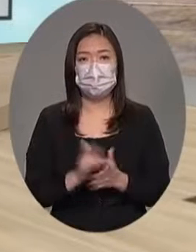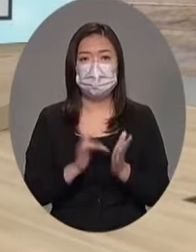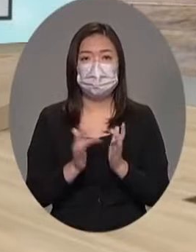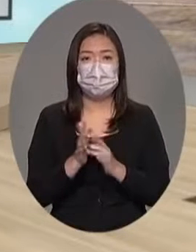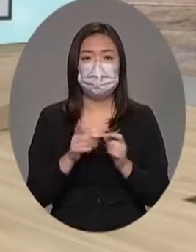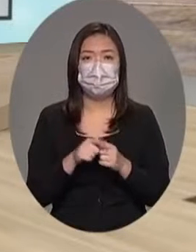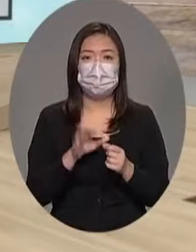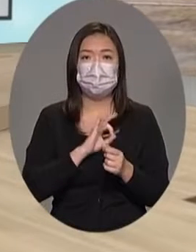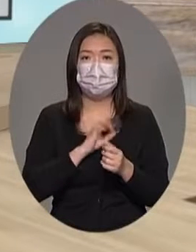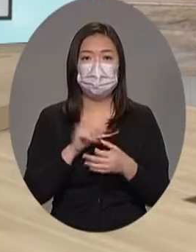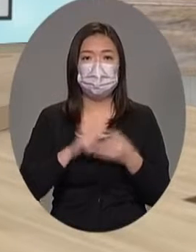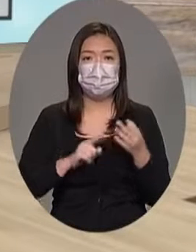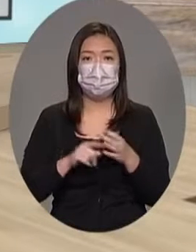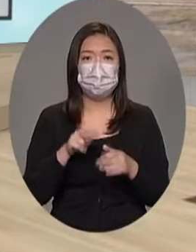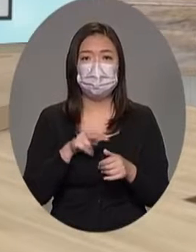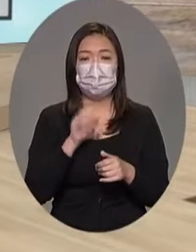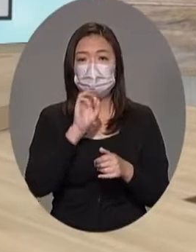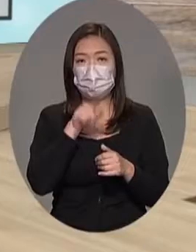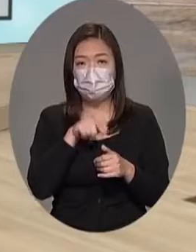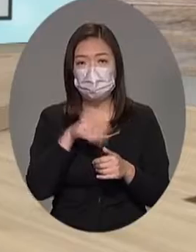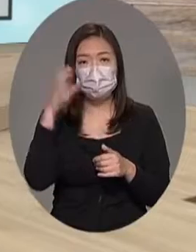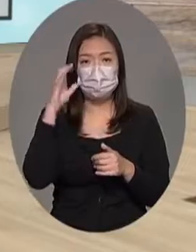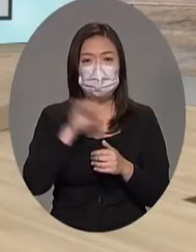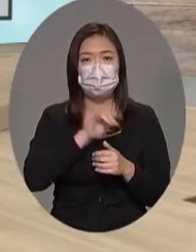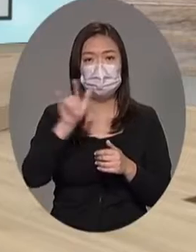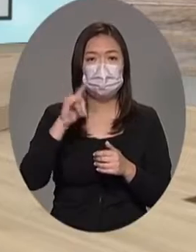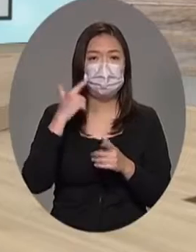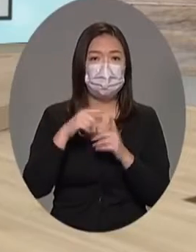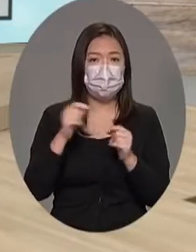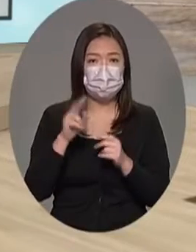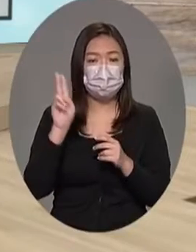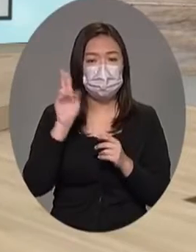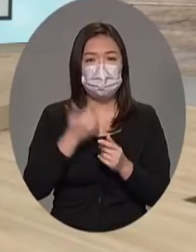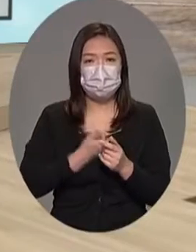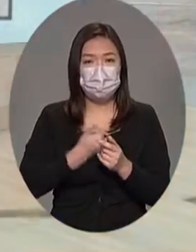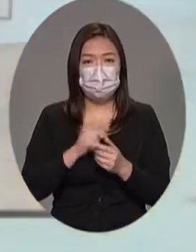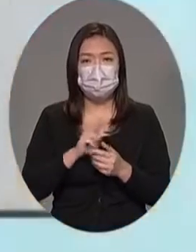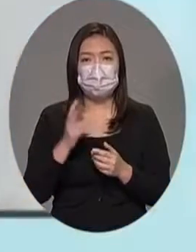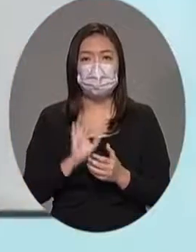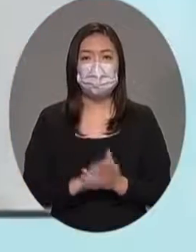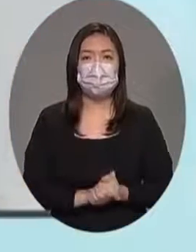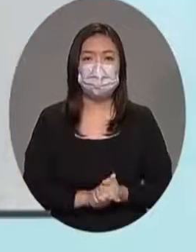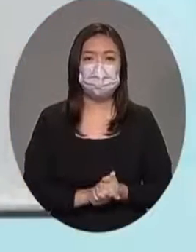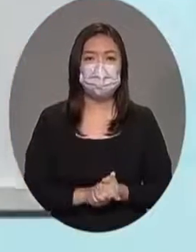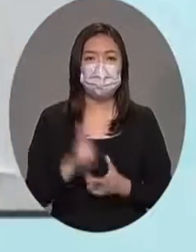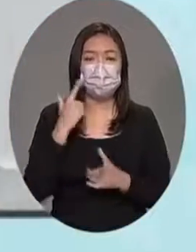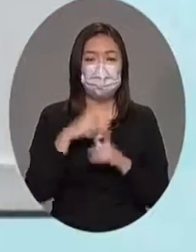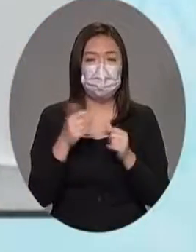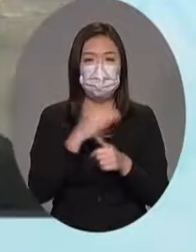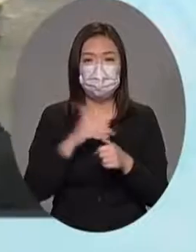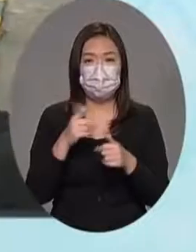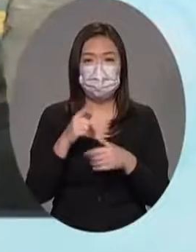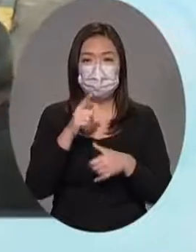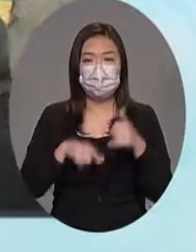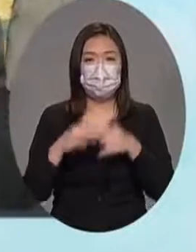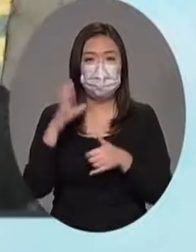聖公會教省秘書長管浩明說，陳同佳赴台自首的意願不變。 台灣殺人案疑犯陳